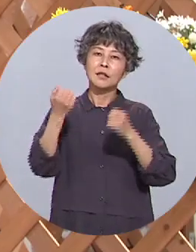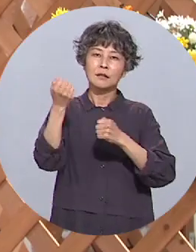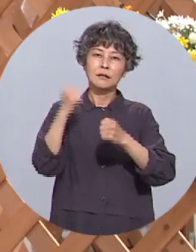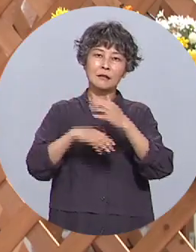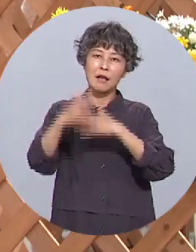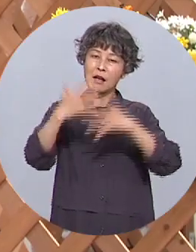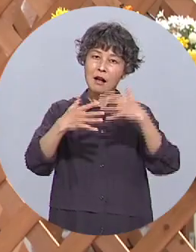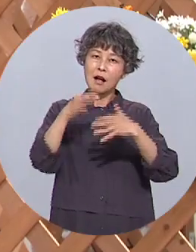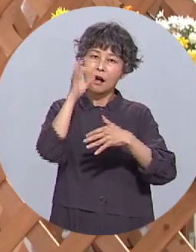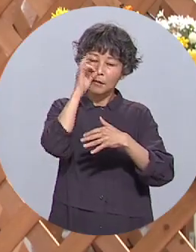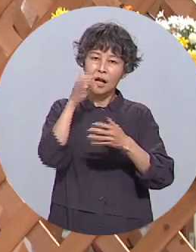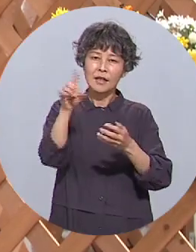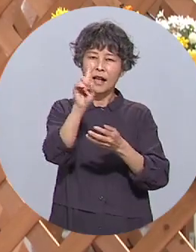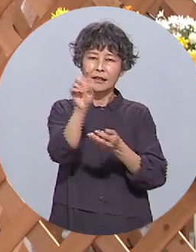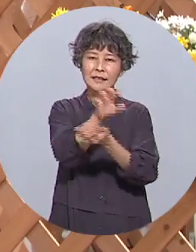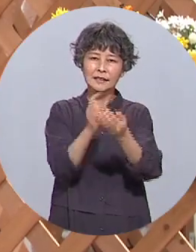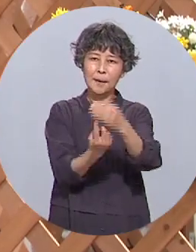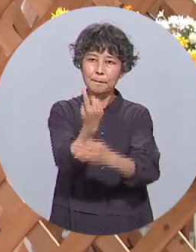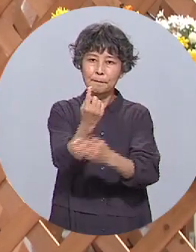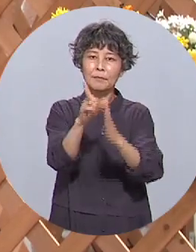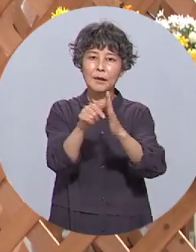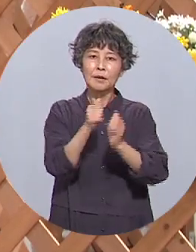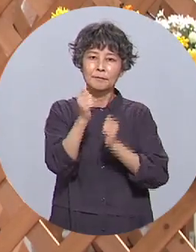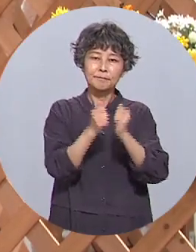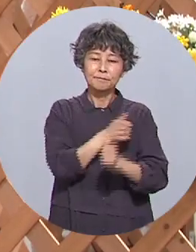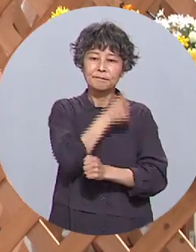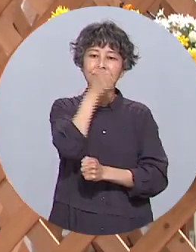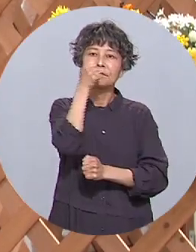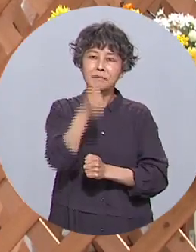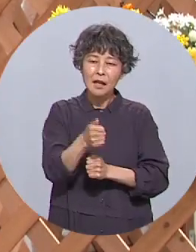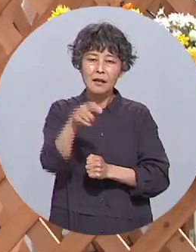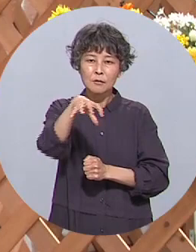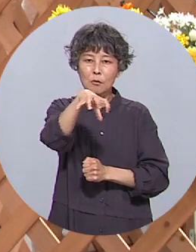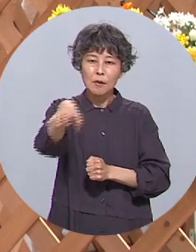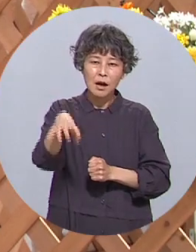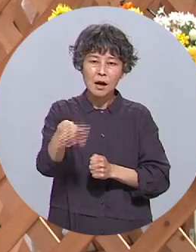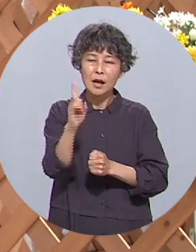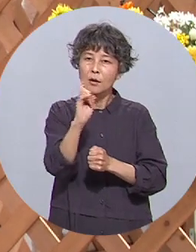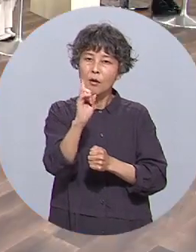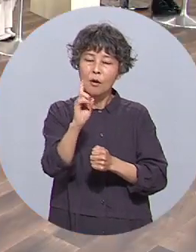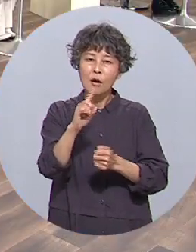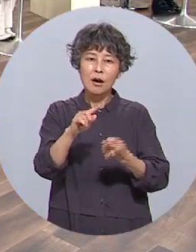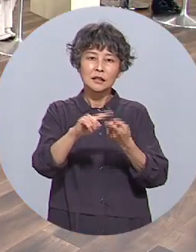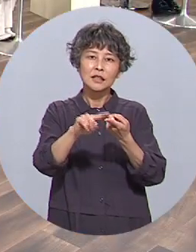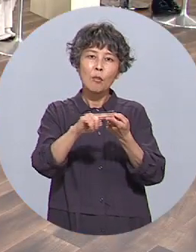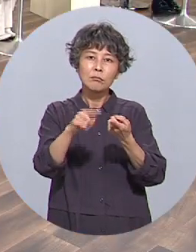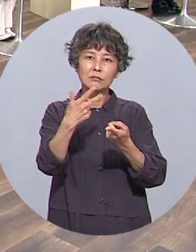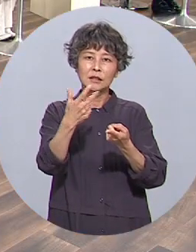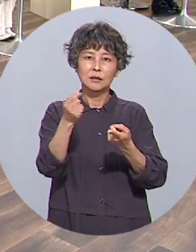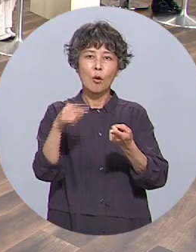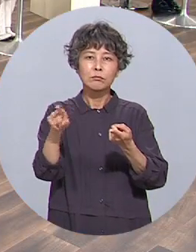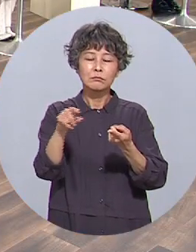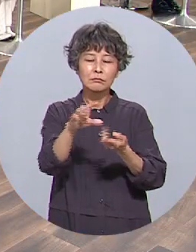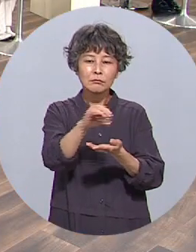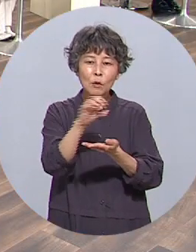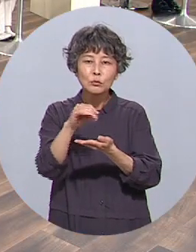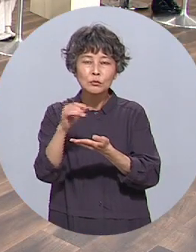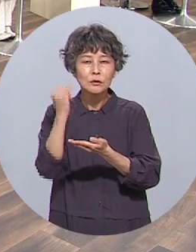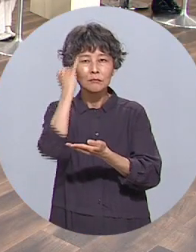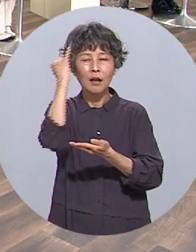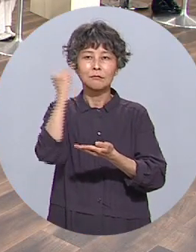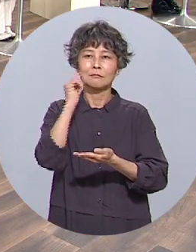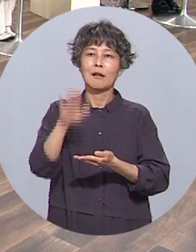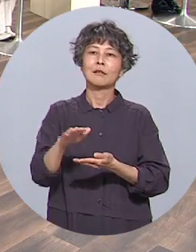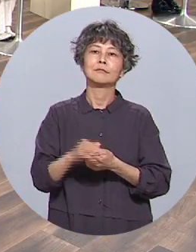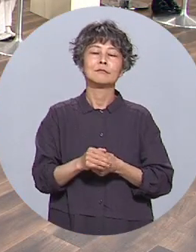と、こう事件があった時にこう駆け足でいち早く行って、指紋とかをねこう取るイメージがあります